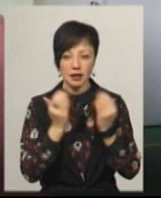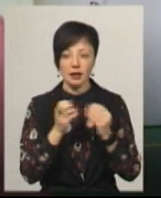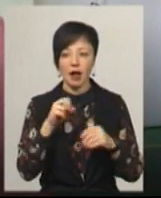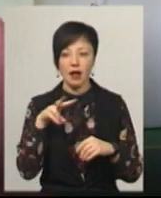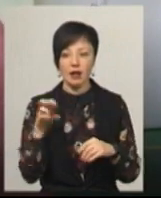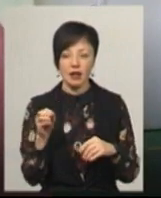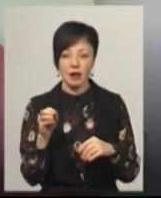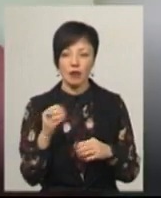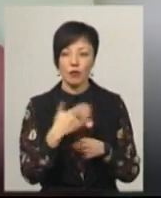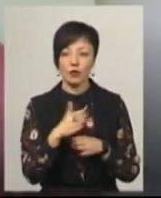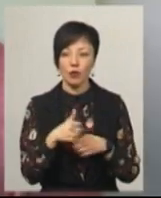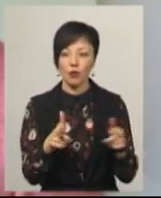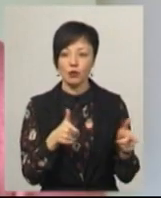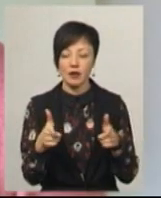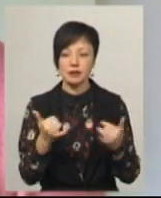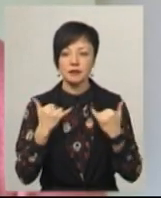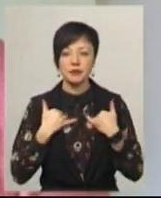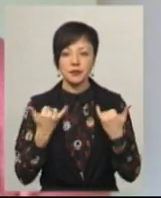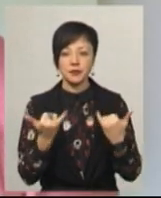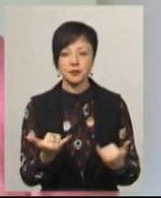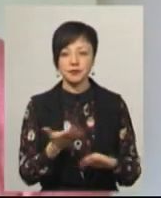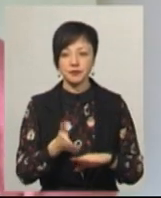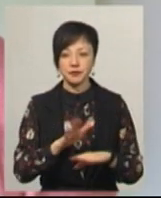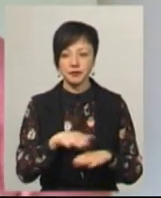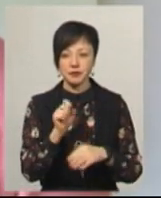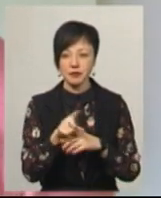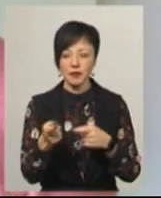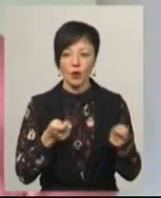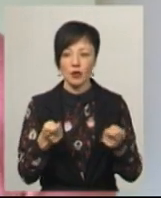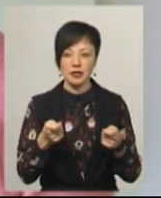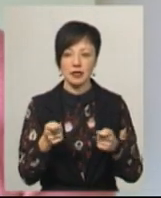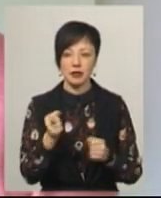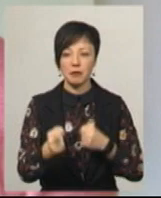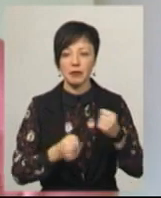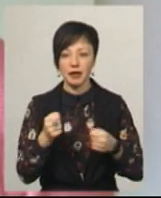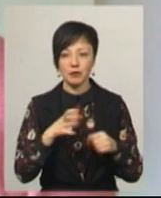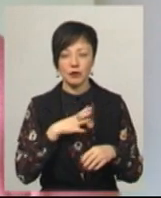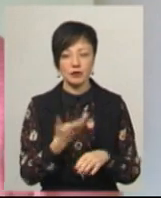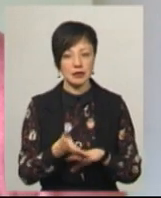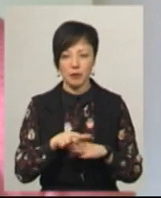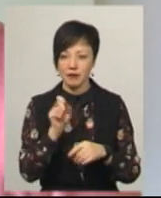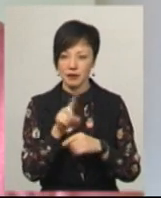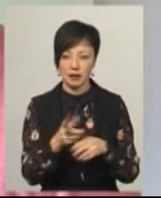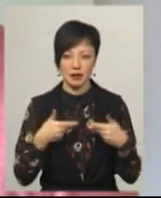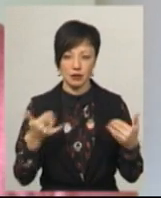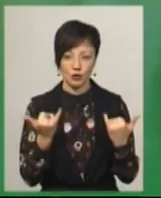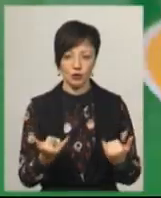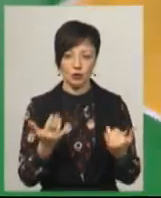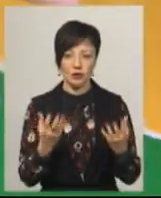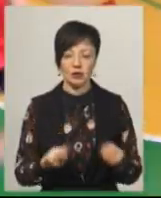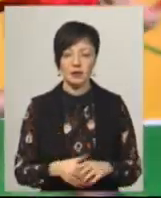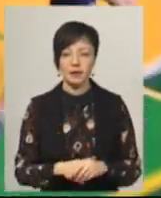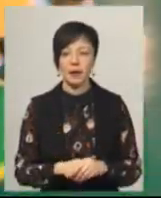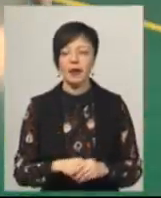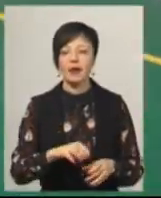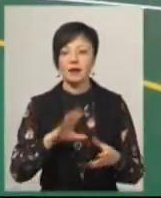але потроху готувалися. Для нас сьогодні самими важкими вправами координаційний біг був. Це була сама важка для нас на сьогодні була вправа.